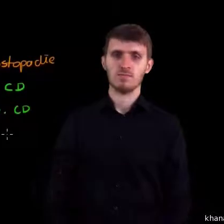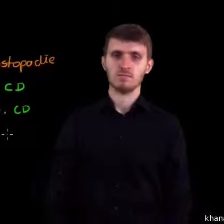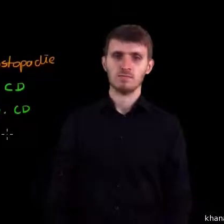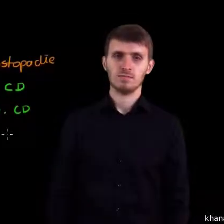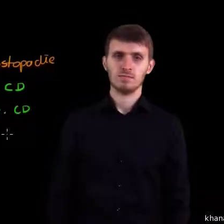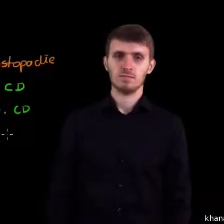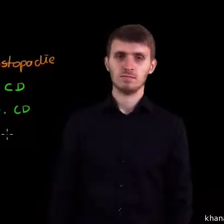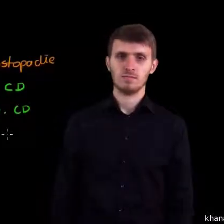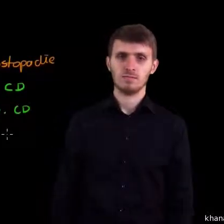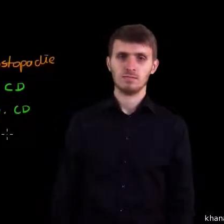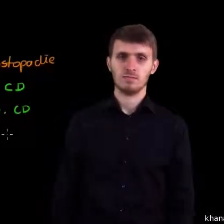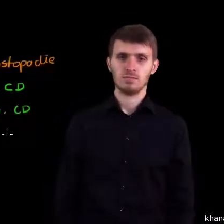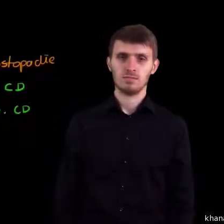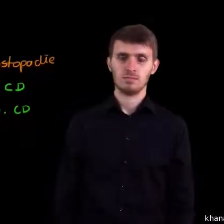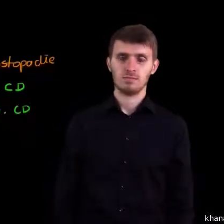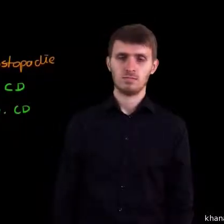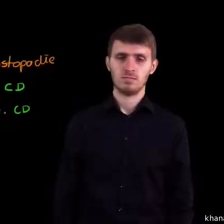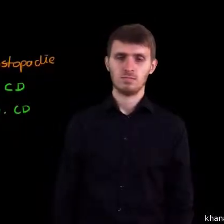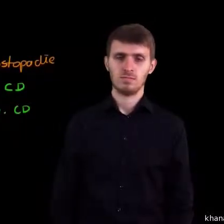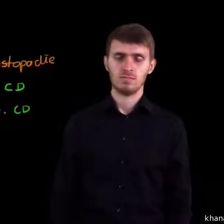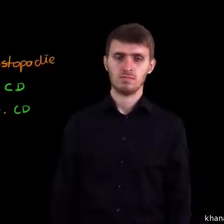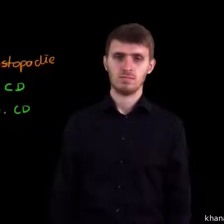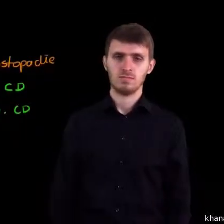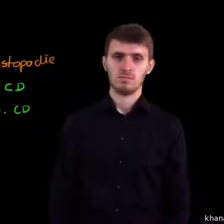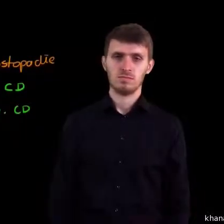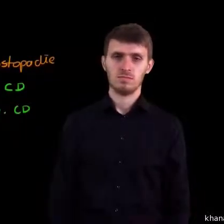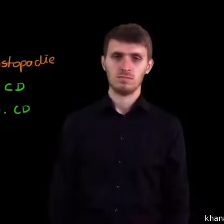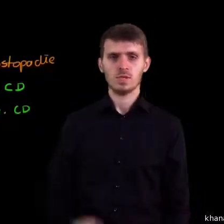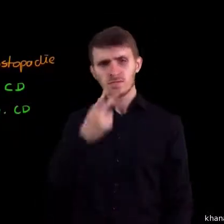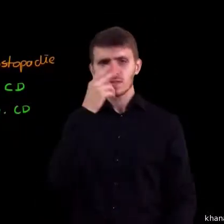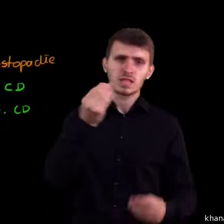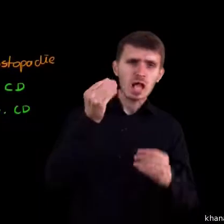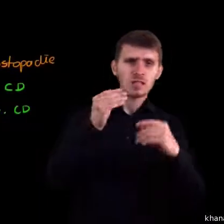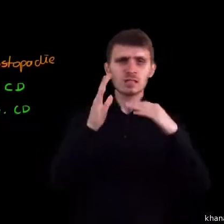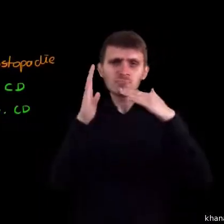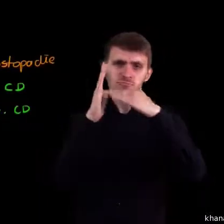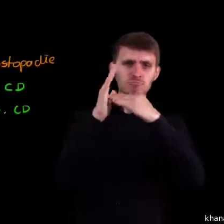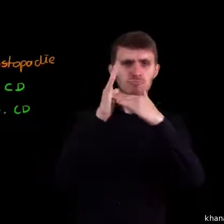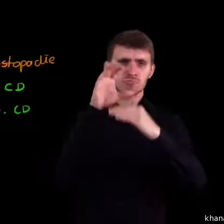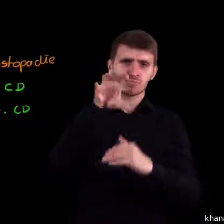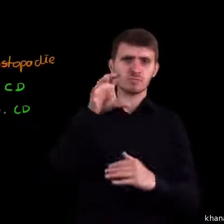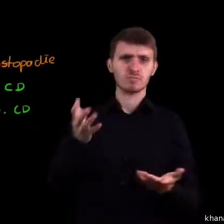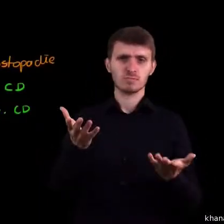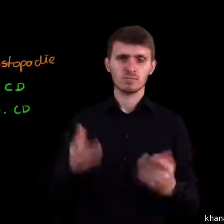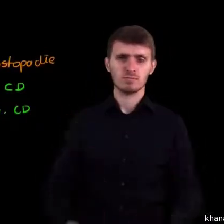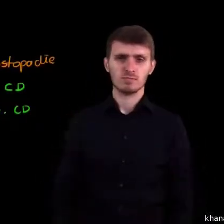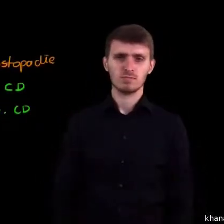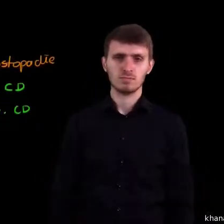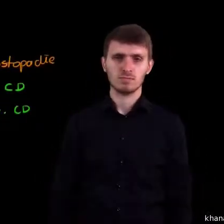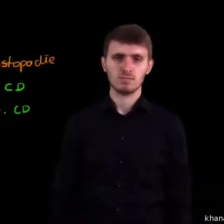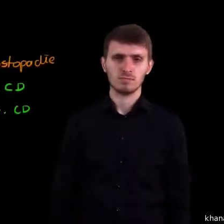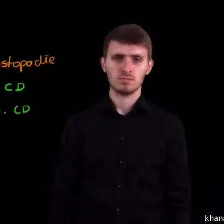Czy gdzieś widzisz jeszcze prostą prostopadłą? Tutaj mamy parę prostych prostopadłych. Prosta